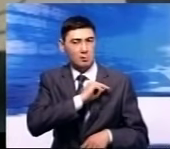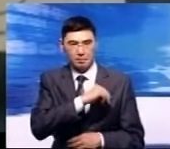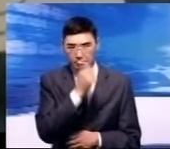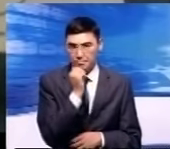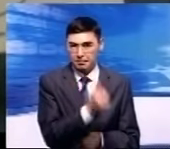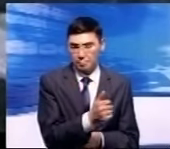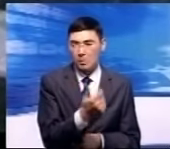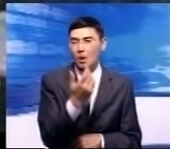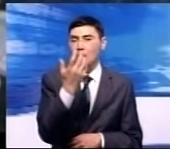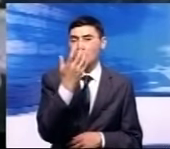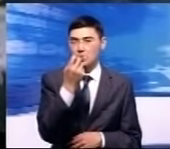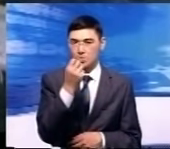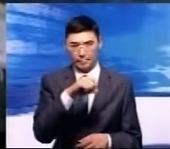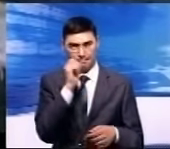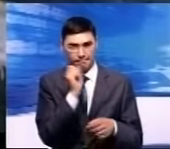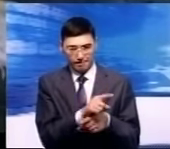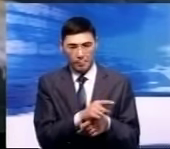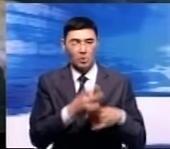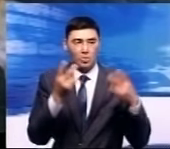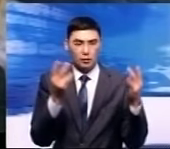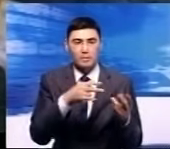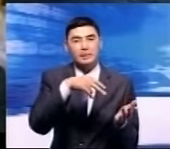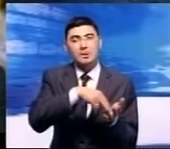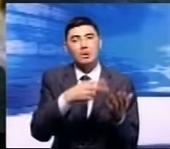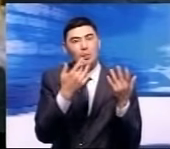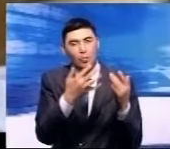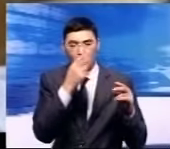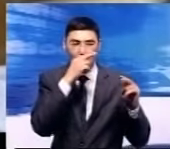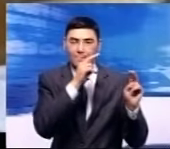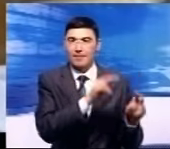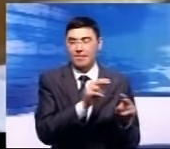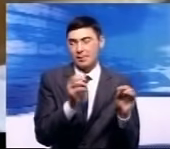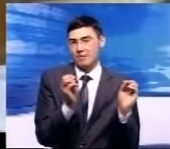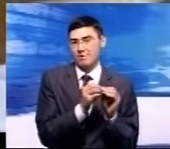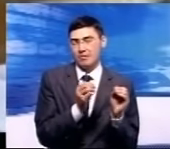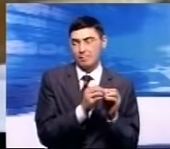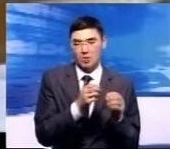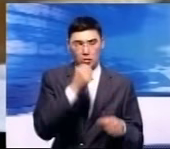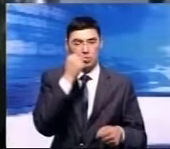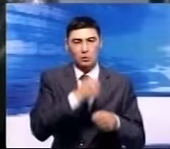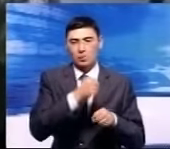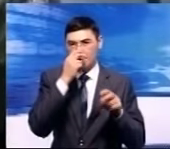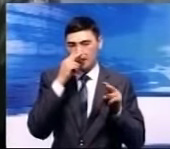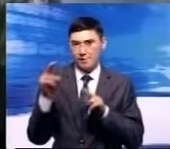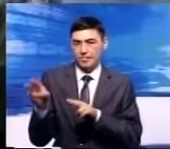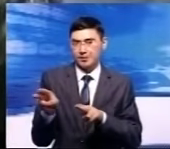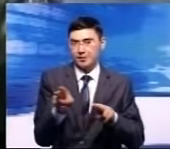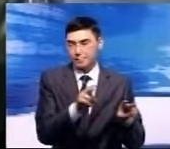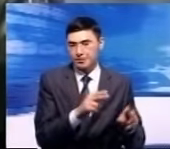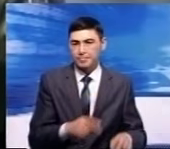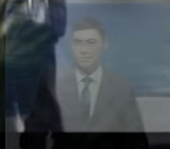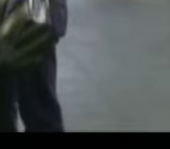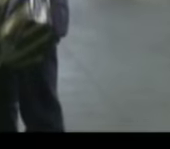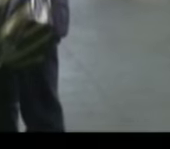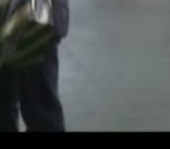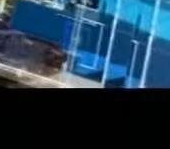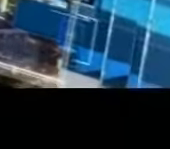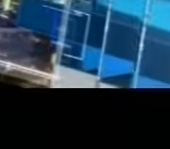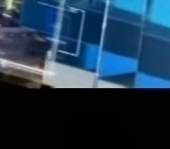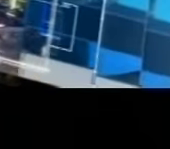Вместе с тем он поручил проводить постоянный мониторинг цен на ярмарочной торговле. Самат Секенов, Ернур Калелов, Семей,